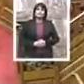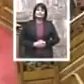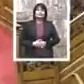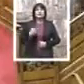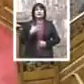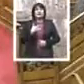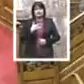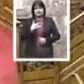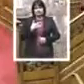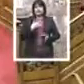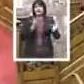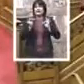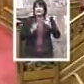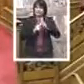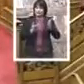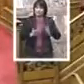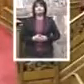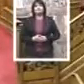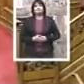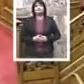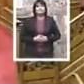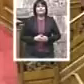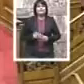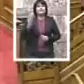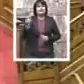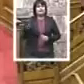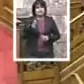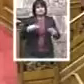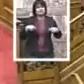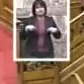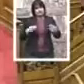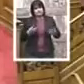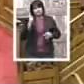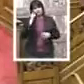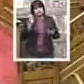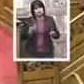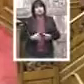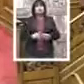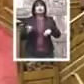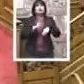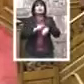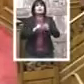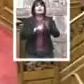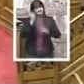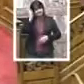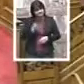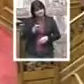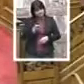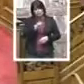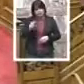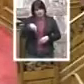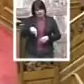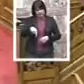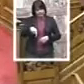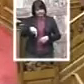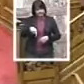Ευχαριστώ, κυρία Πρόεδρε. Κυρίες και κύριοι της κυβέρνησης, κύριοι υπουργοί, νομίζω ότι ήρθε η ώρα να το ομολογήσετε, όχι μόνο εδώ μέσα,